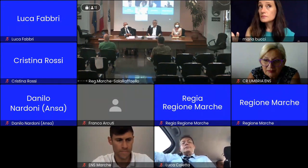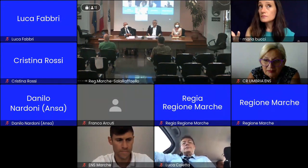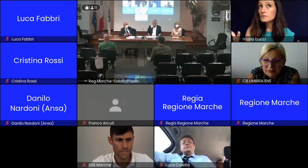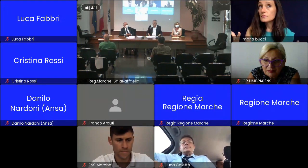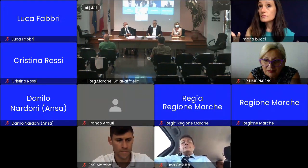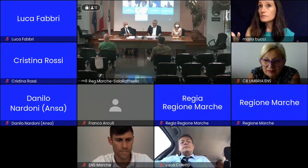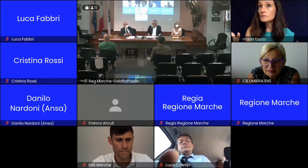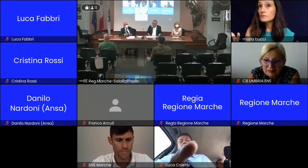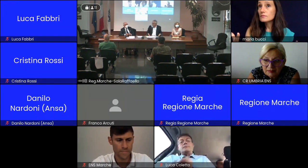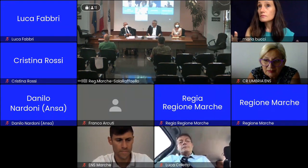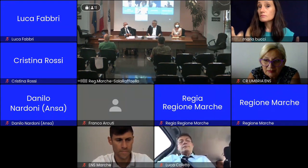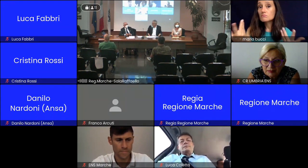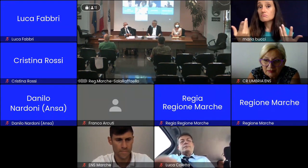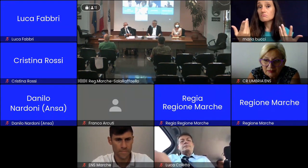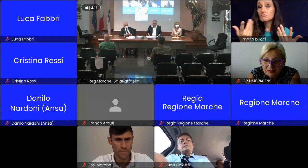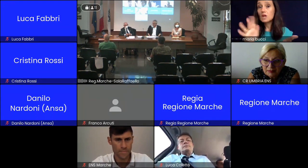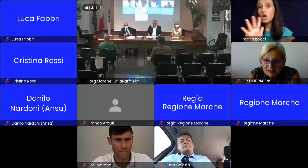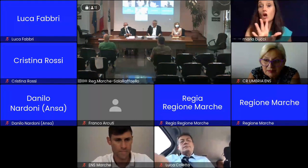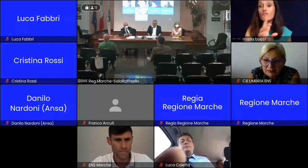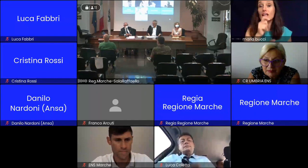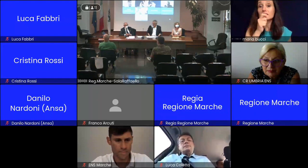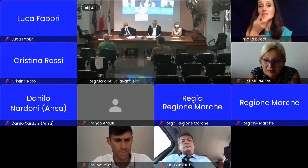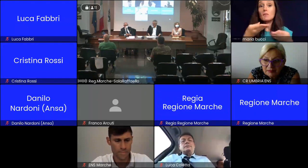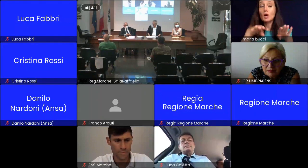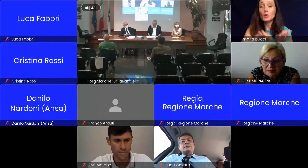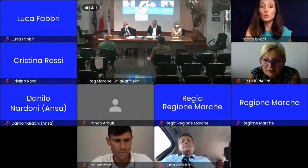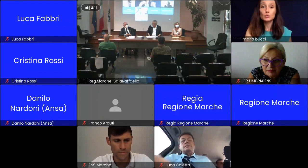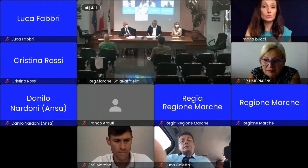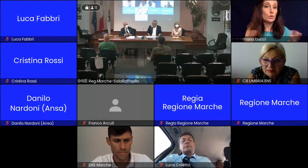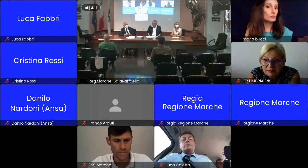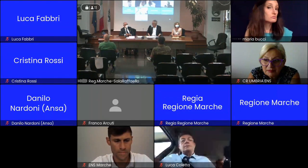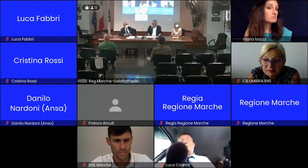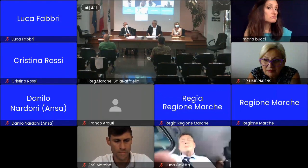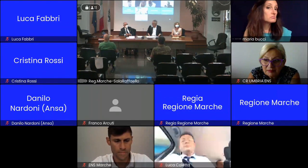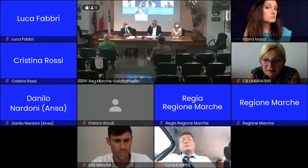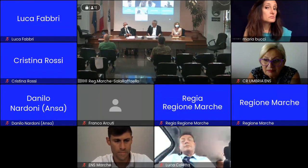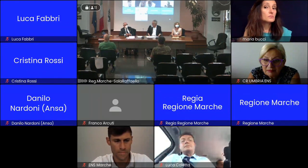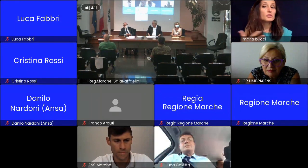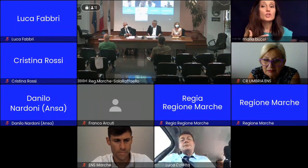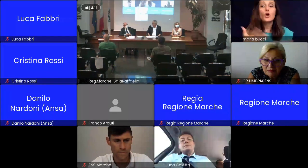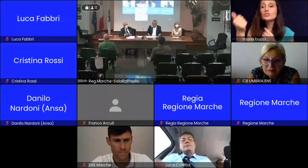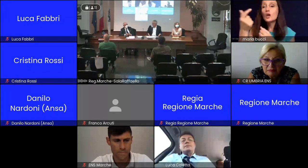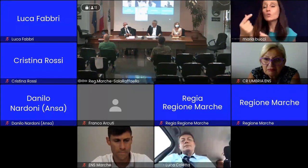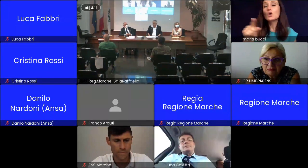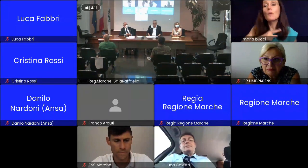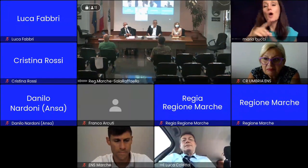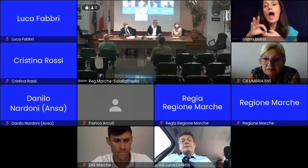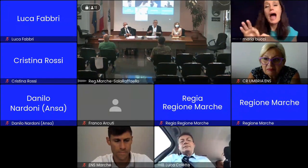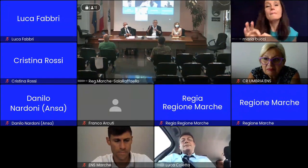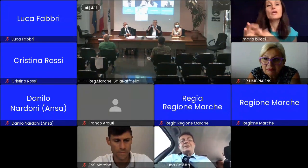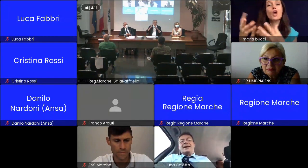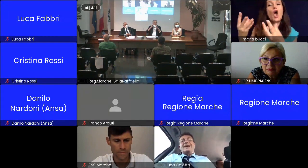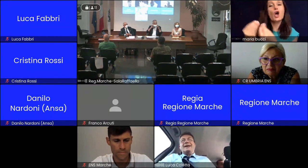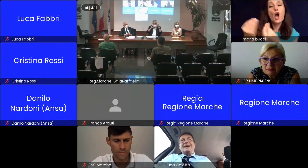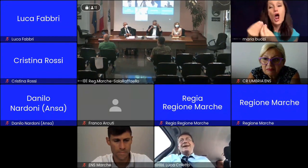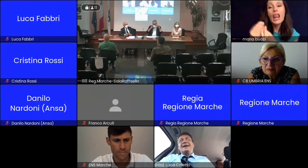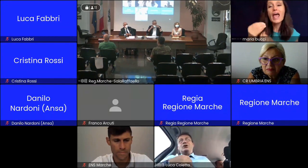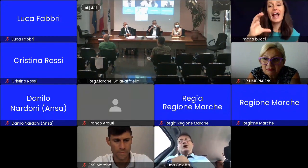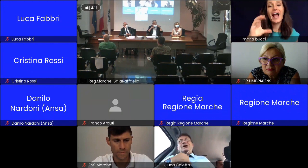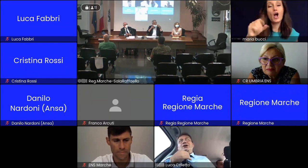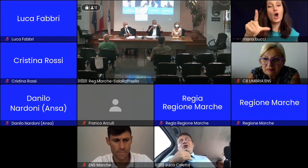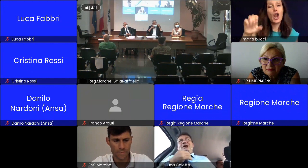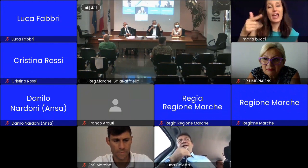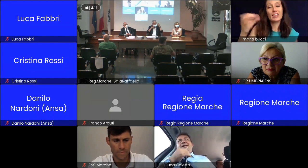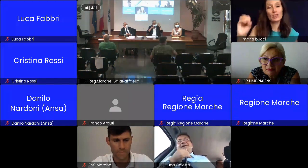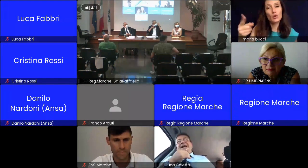non ci sono, chiudiamo qui. Un saluto all'amico e collega Coletto, grande maestro. Un saluto